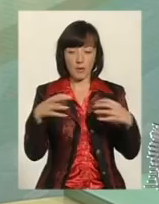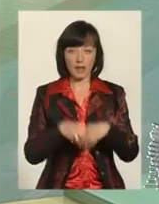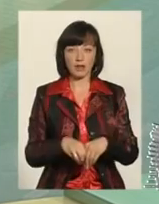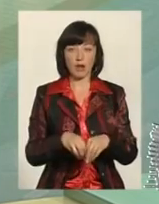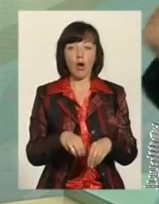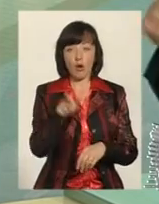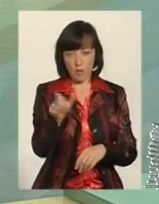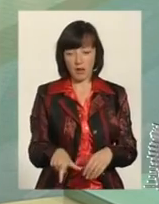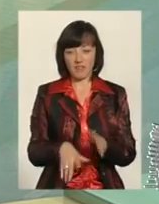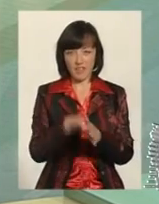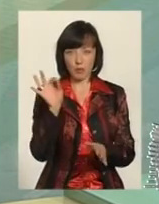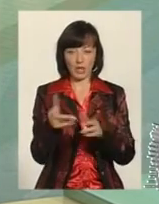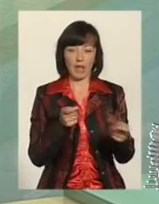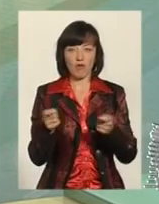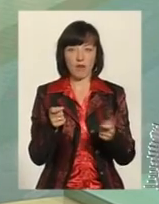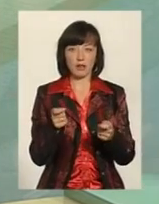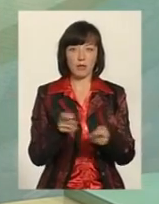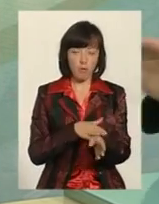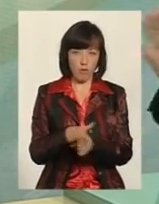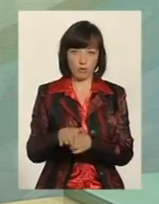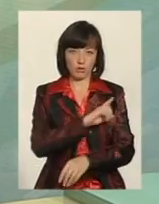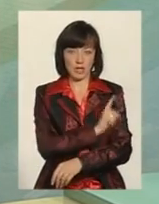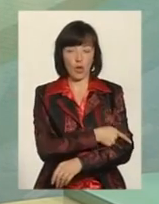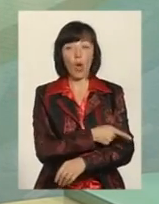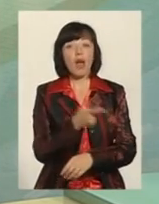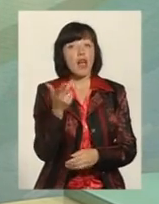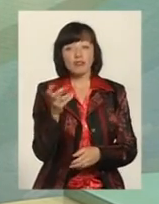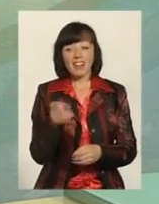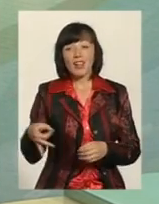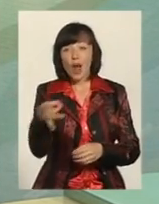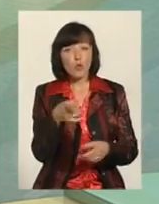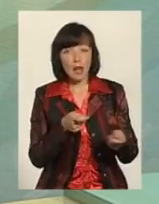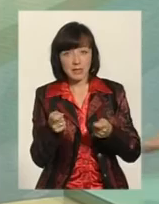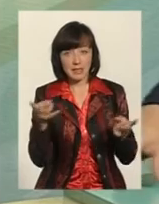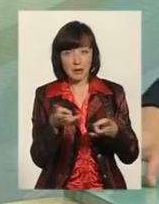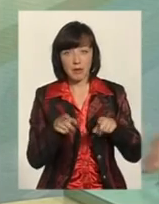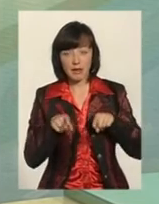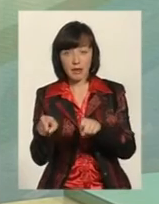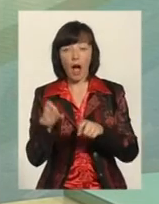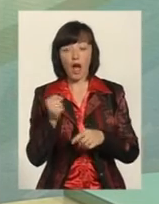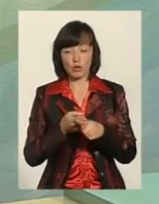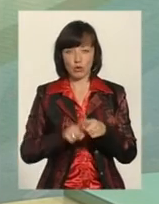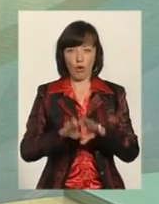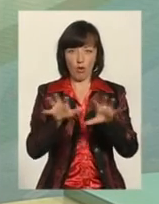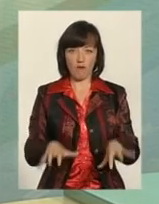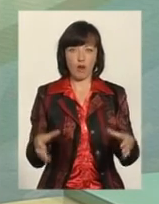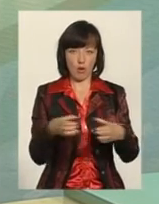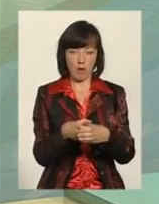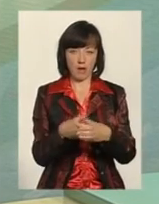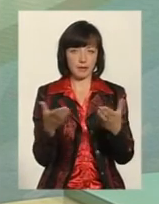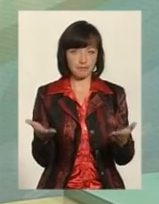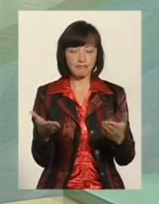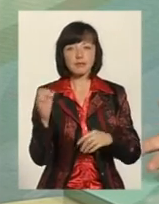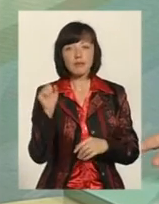вони виберуть, він же буде ними керувати поповні. Тобто вже не до районної адміністрації треба дійти, а от до цього голови громади.